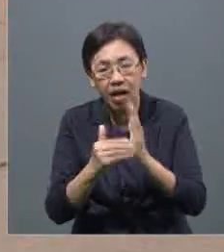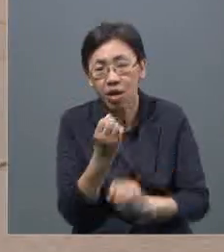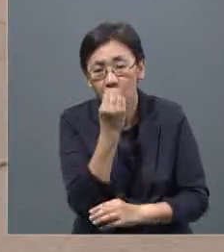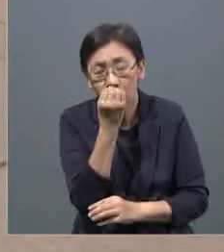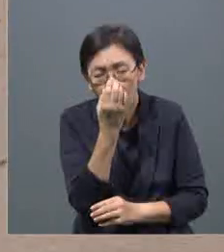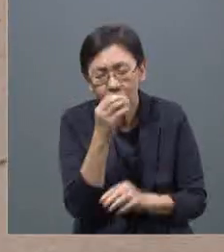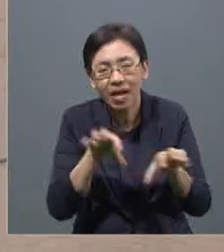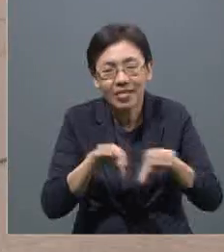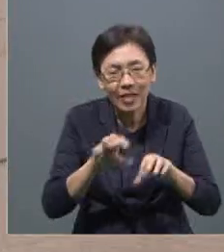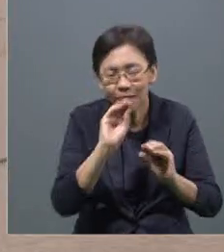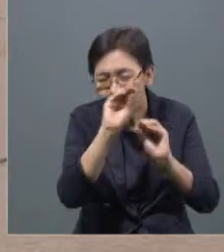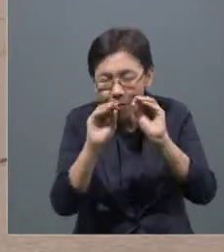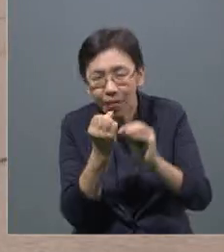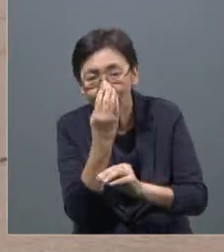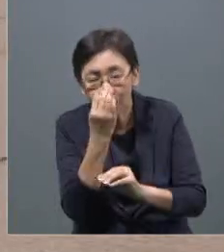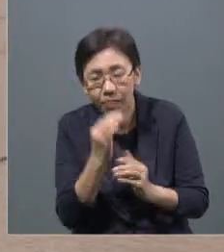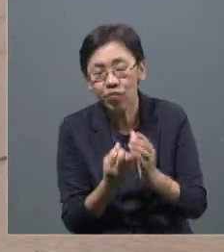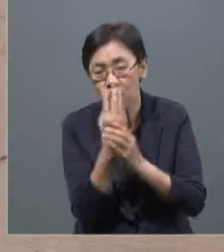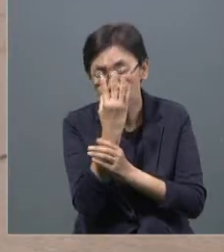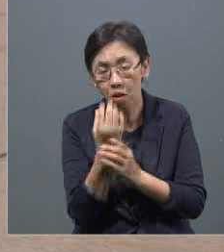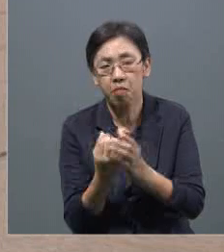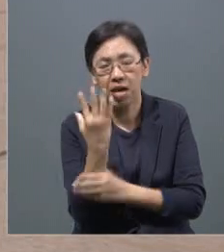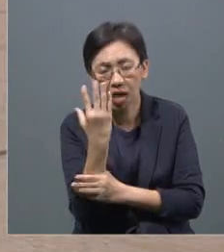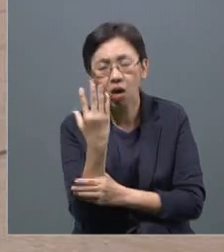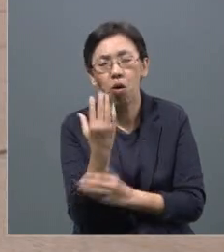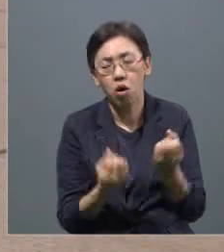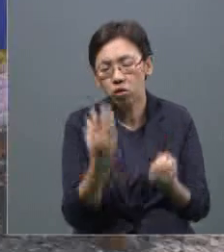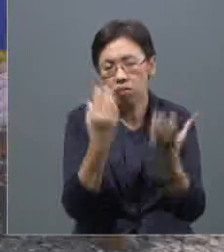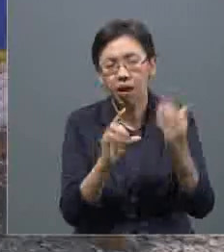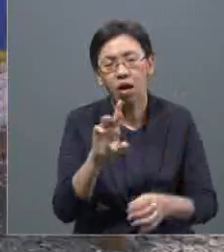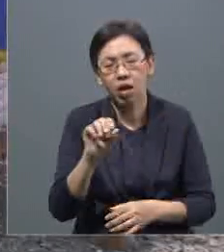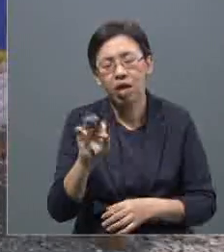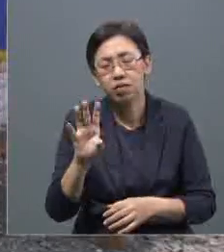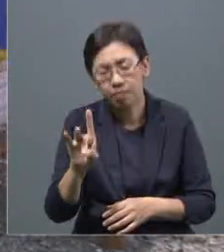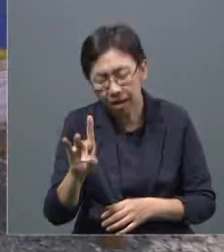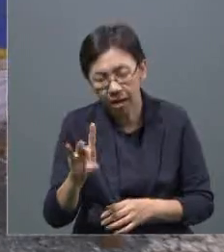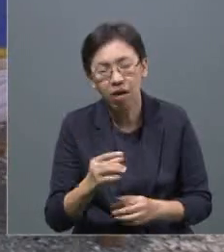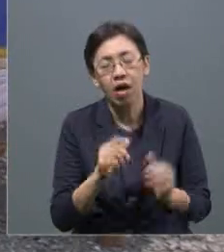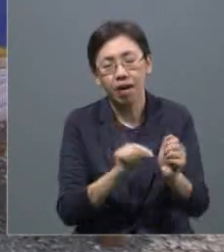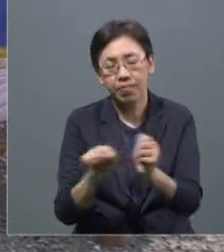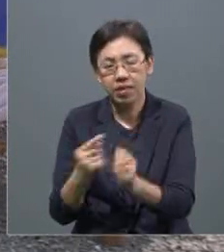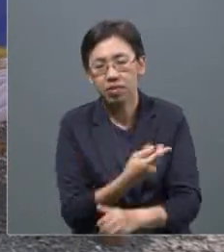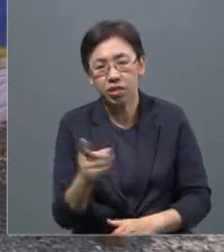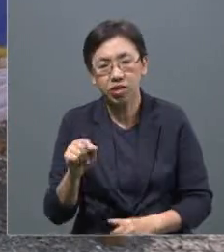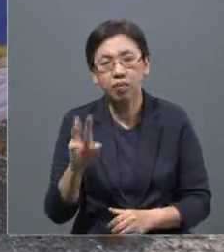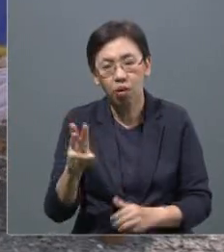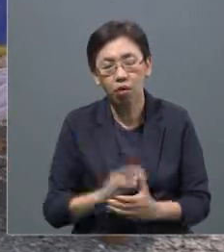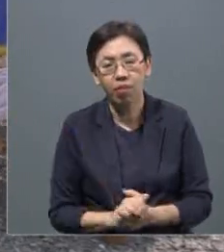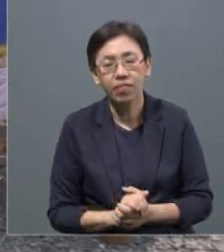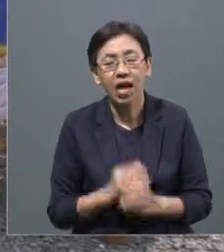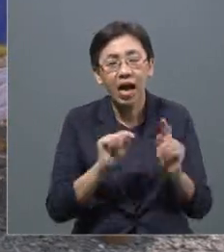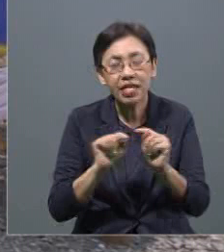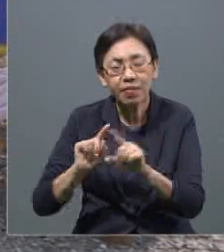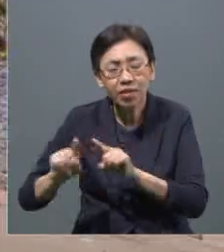านใช้ประดับงานเป็นต้นดอกไม้ขนาดใหญ่นะครับ198ต้นของ26อำเภอทั้งนี้นะครับเพื่อที่จะให้แต่ละตำบลน